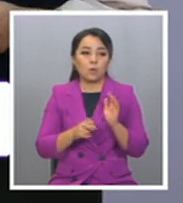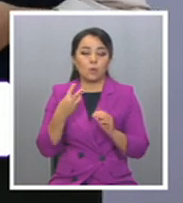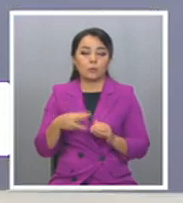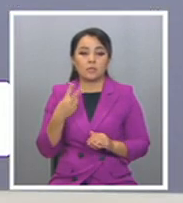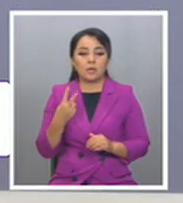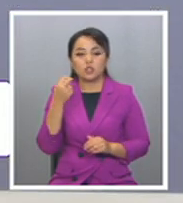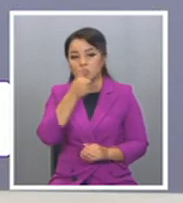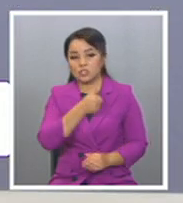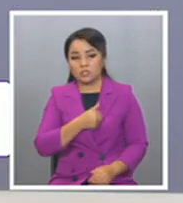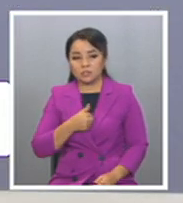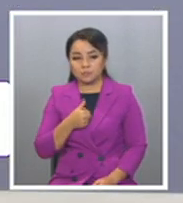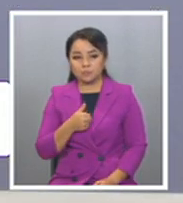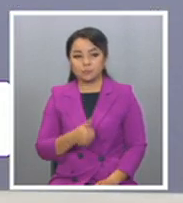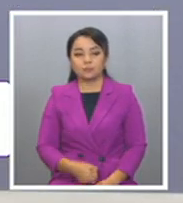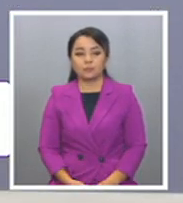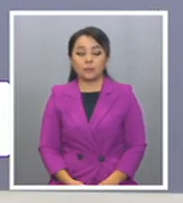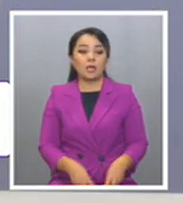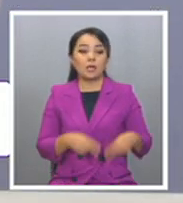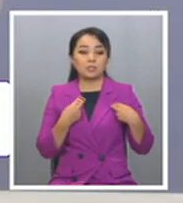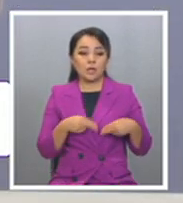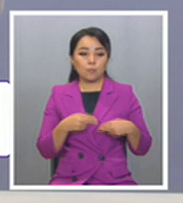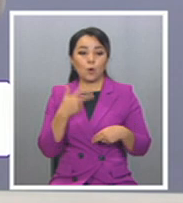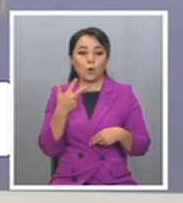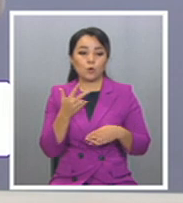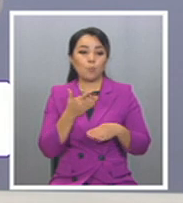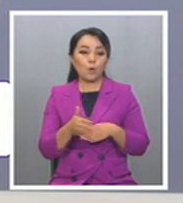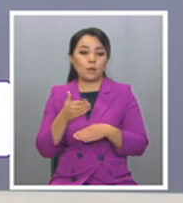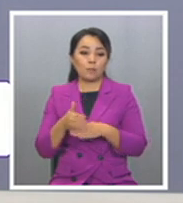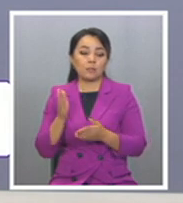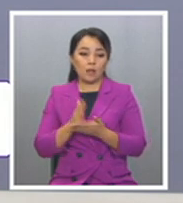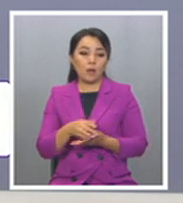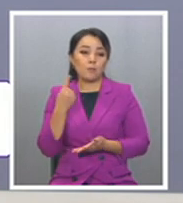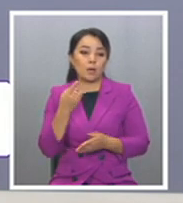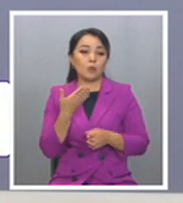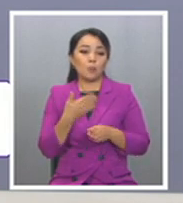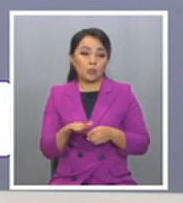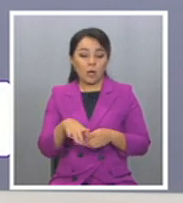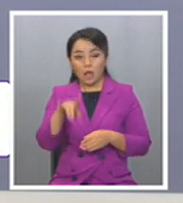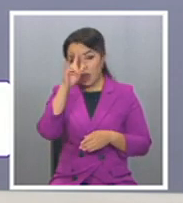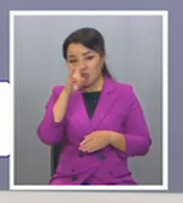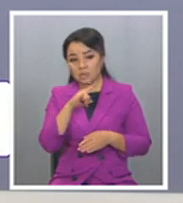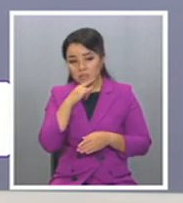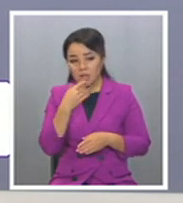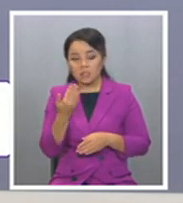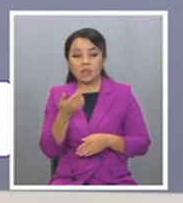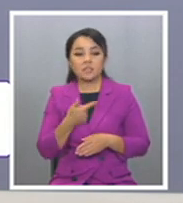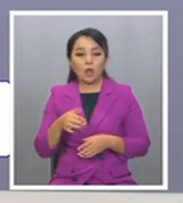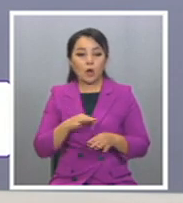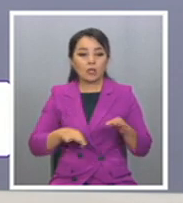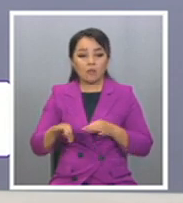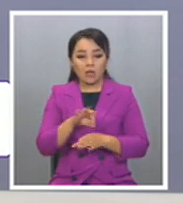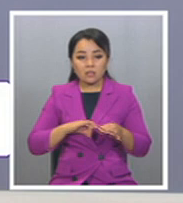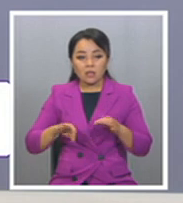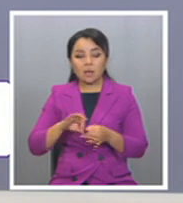1832 жылы. Еңбек үш бөлімнен тұрады. Бірінші бөлімі қазақтардың географиялық сипаттамасы